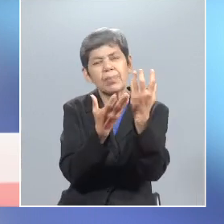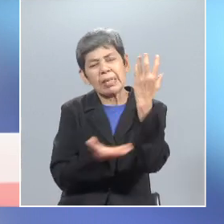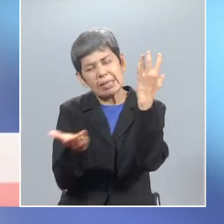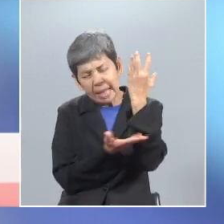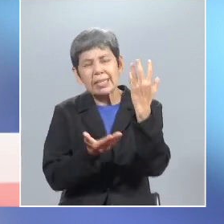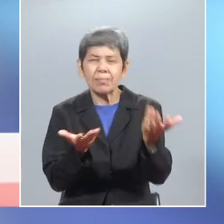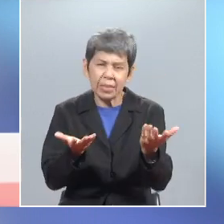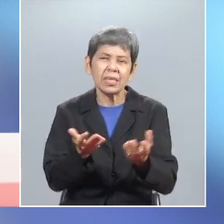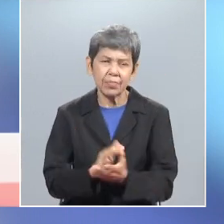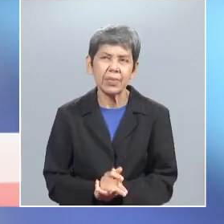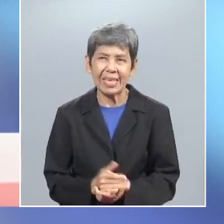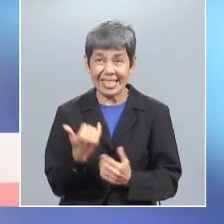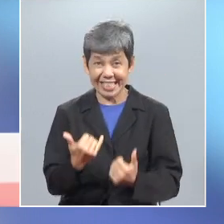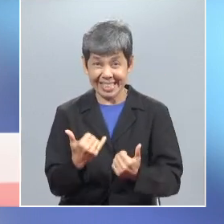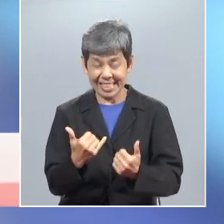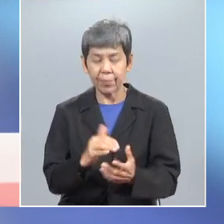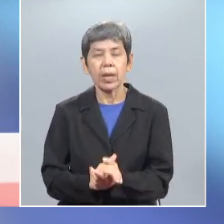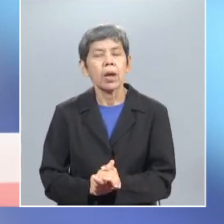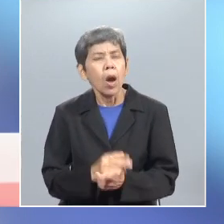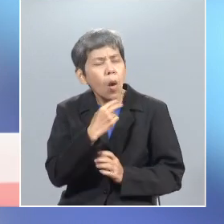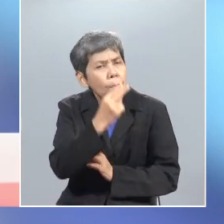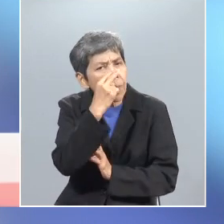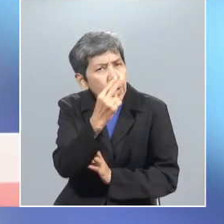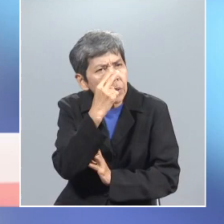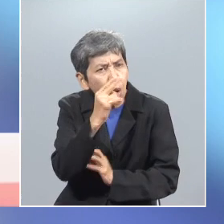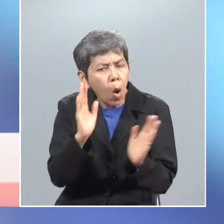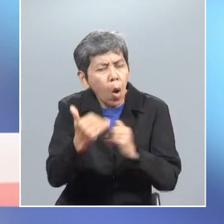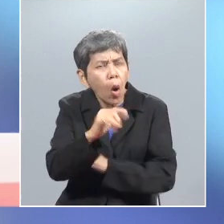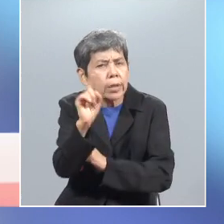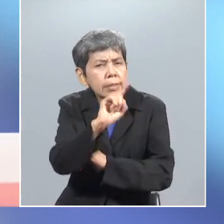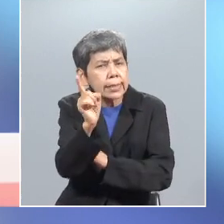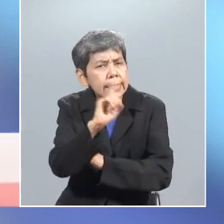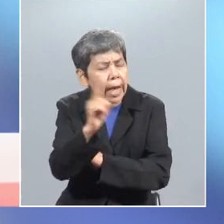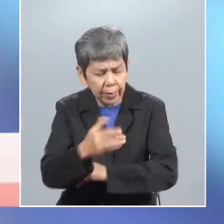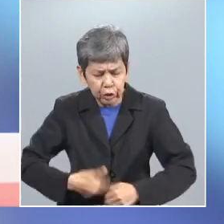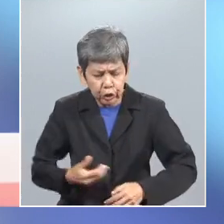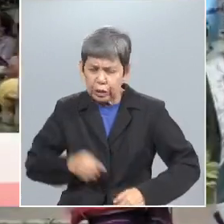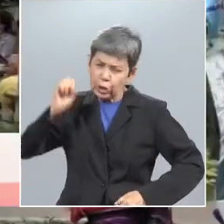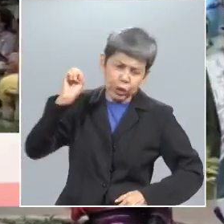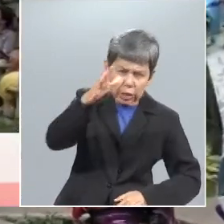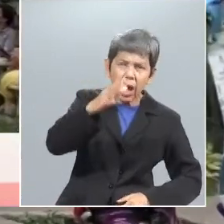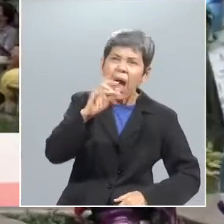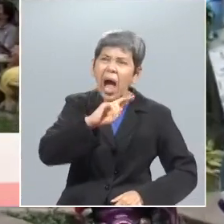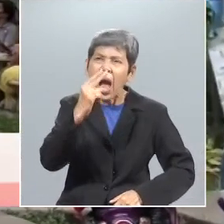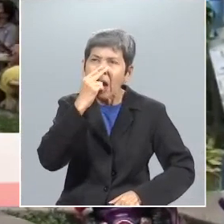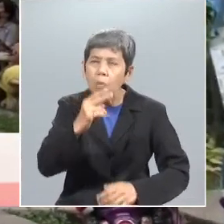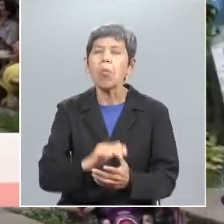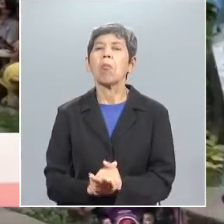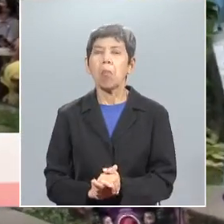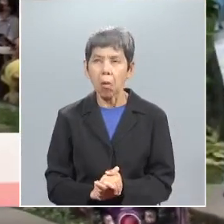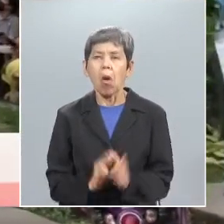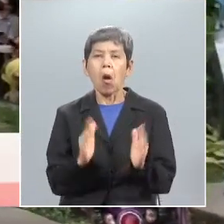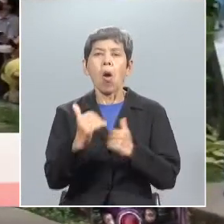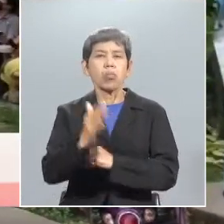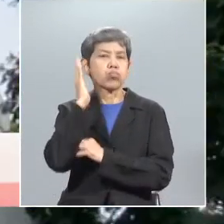ีทีนี้ก็ไปตามค่ะว่าห้องไหนที่โยนถุงปัสสาวะลงมาปรากฏว่าเป็นห้